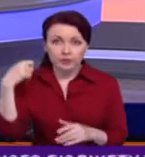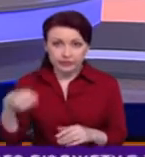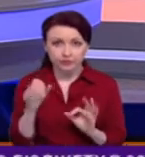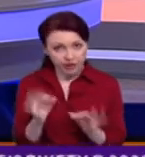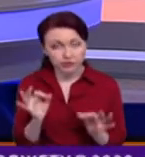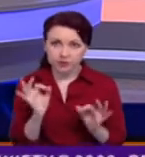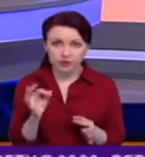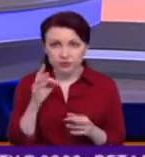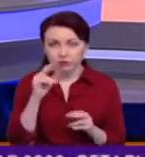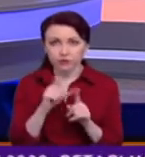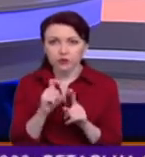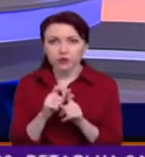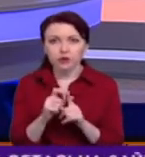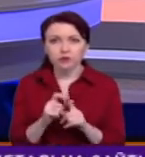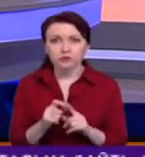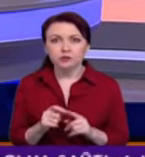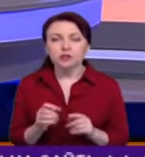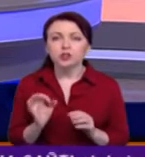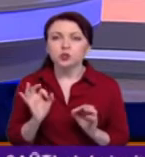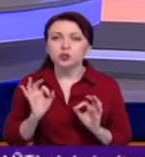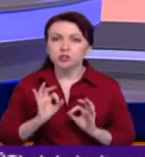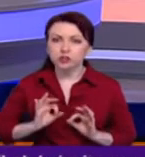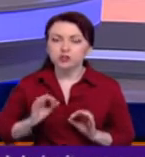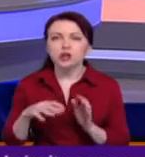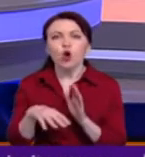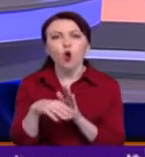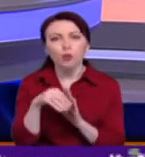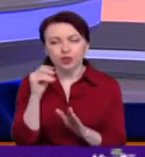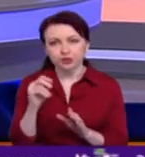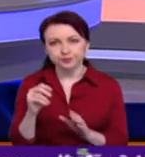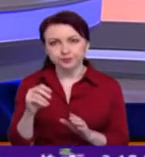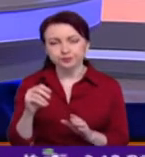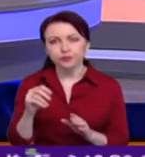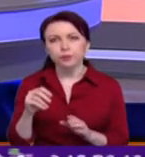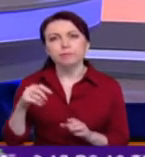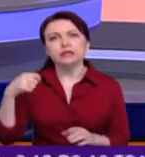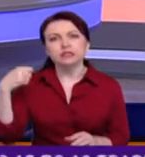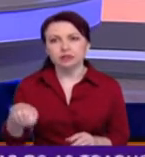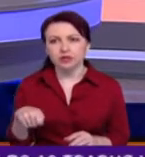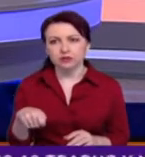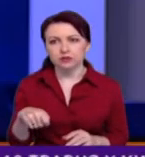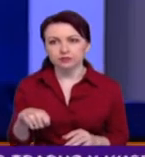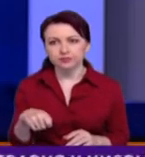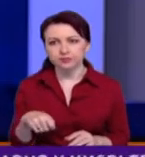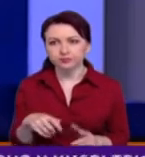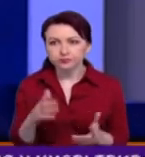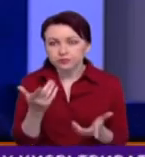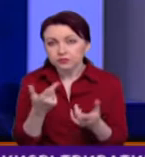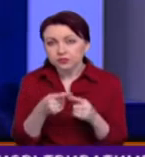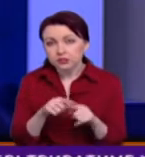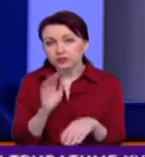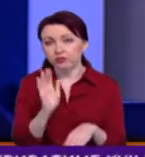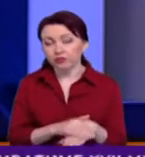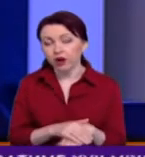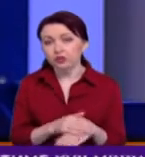зору. З юридичної точки зору це обраний президент, оскільки вже можна це казати як доконаний факт, оскільки Центральна